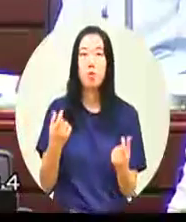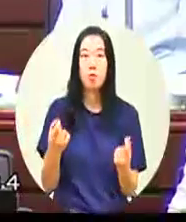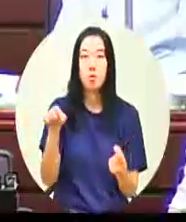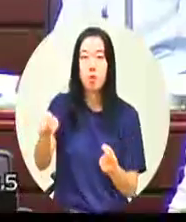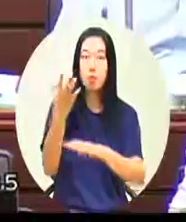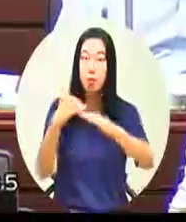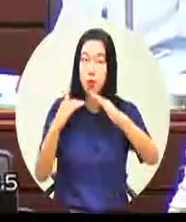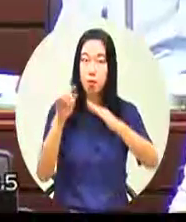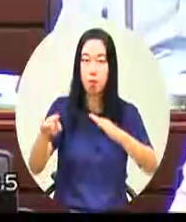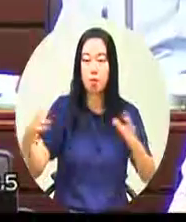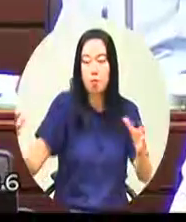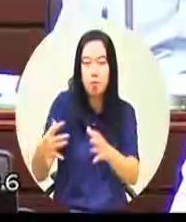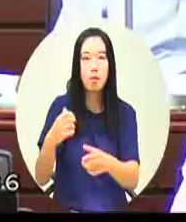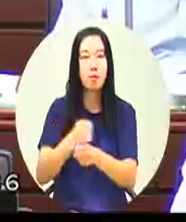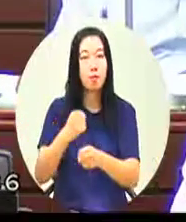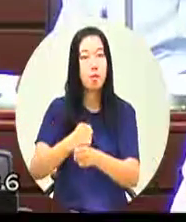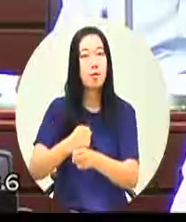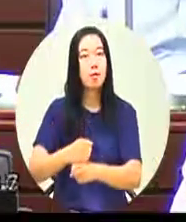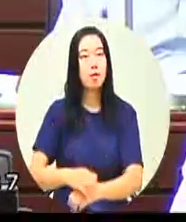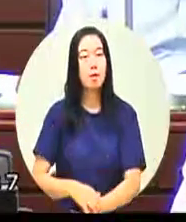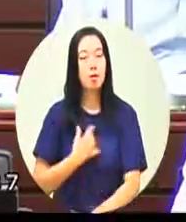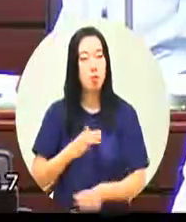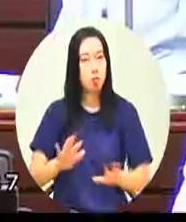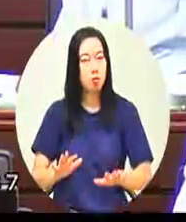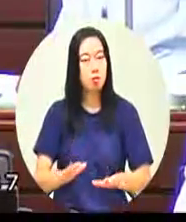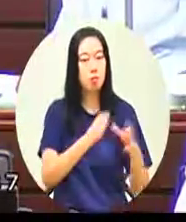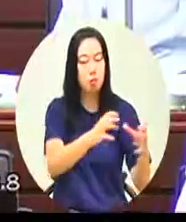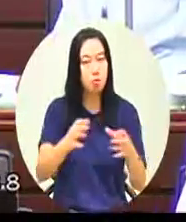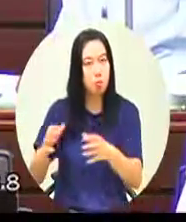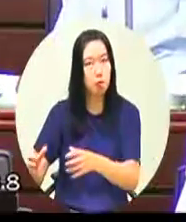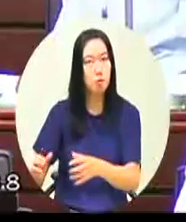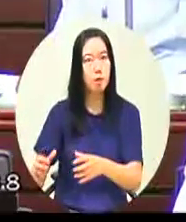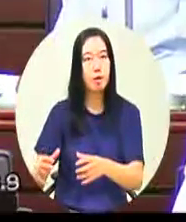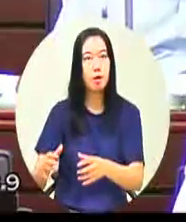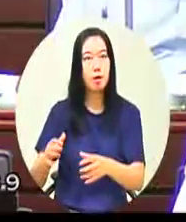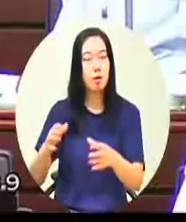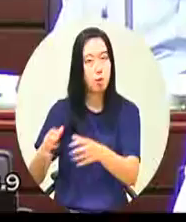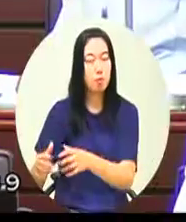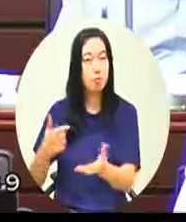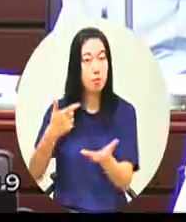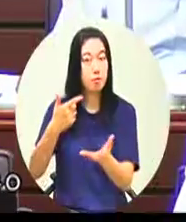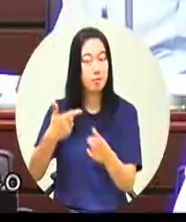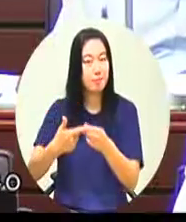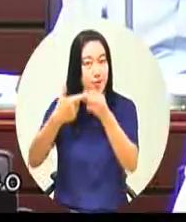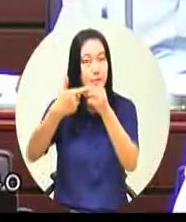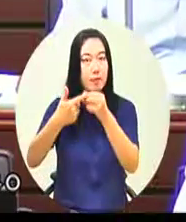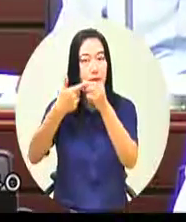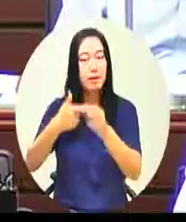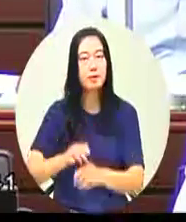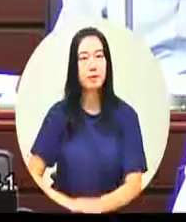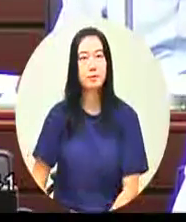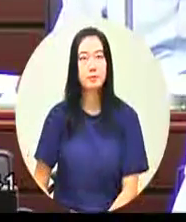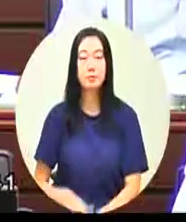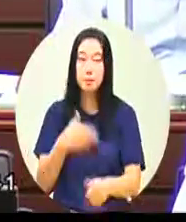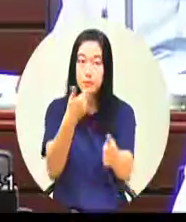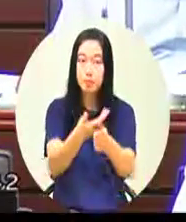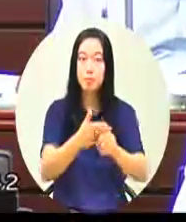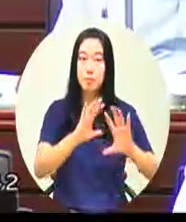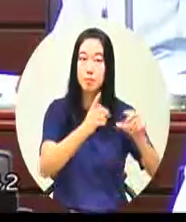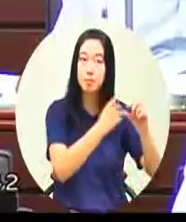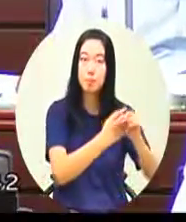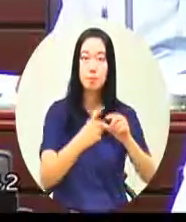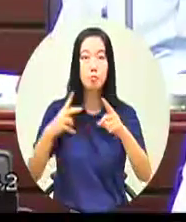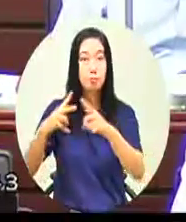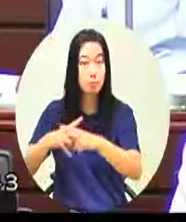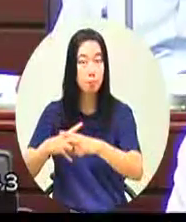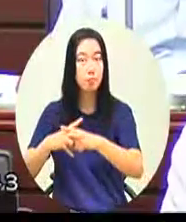呢来合作。啊，目前呢，我已经有举办六场的场次呢，跟我们的国中小学来合作。那另